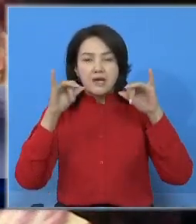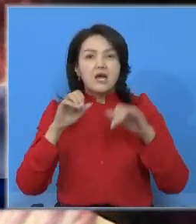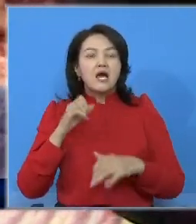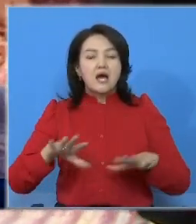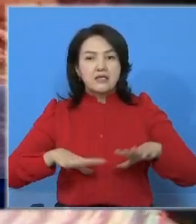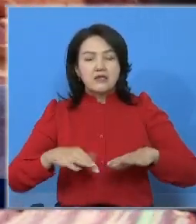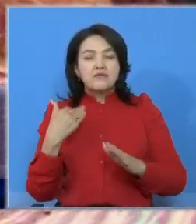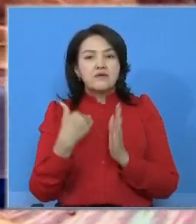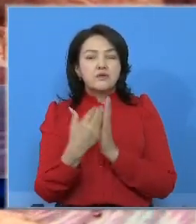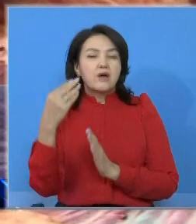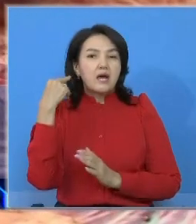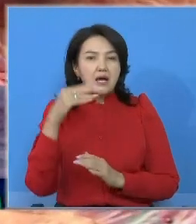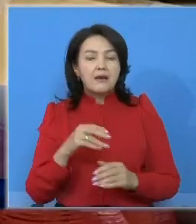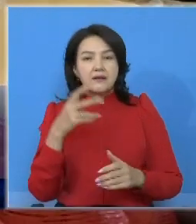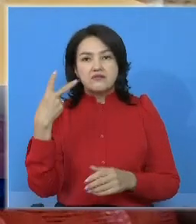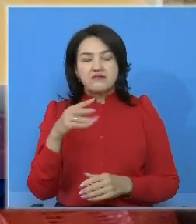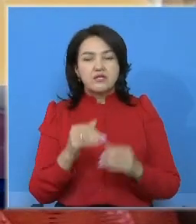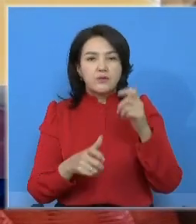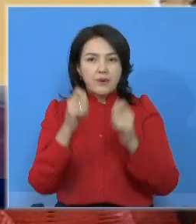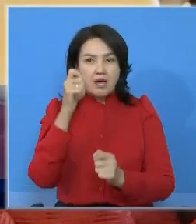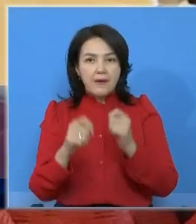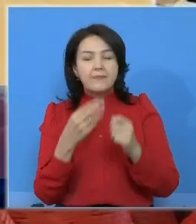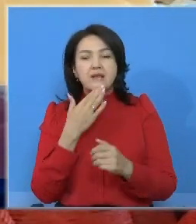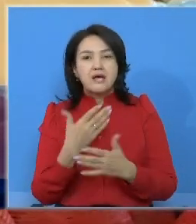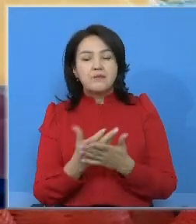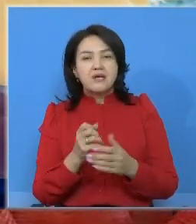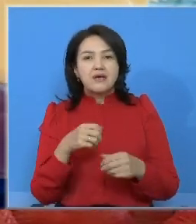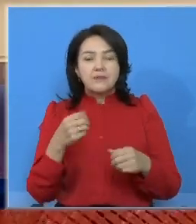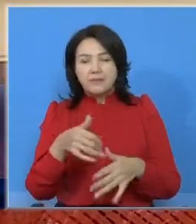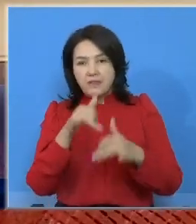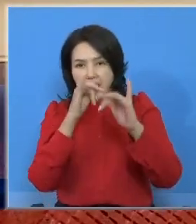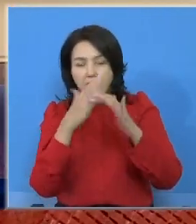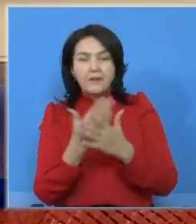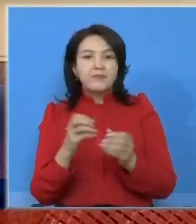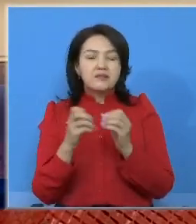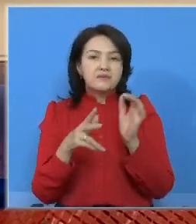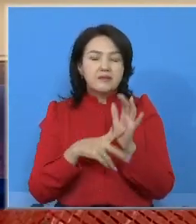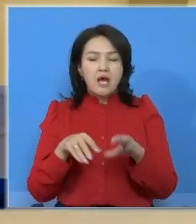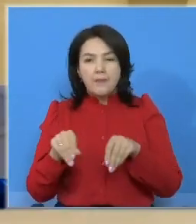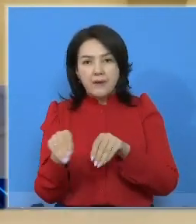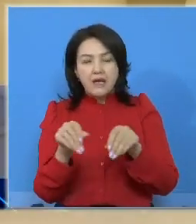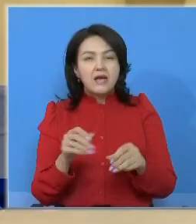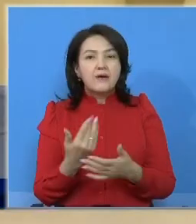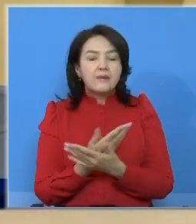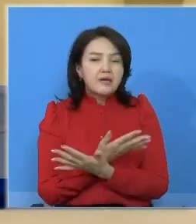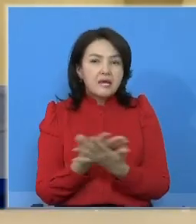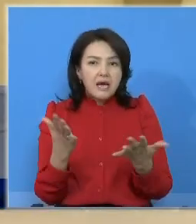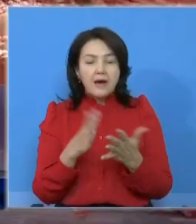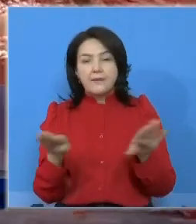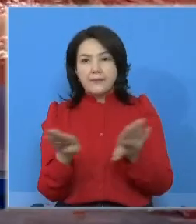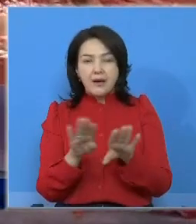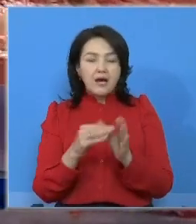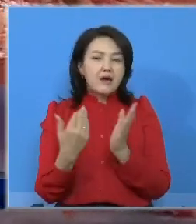высокого качества, 20 тонн молочной продукции и национальных молочных напитков, 17 тонн муки и макаронных изделий, а